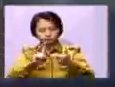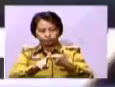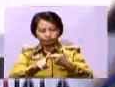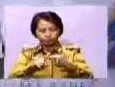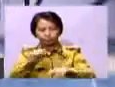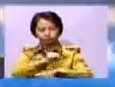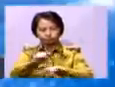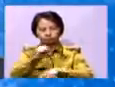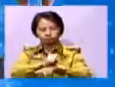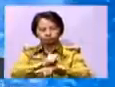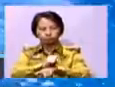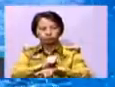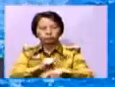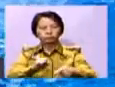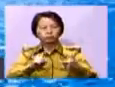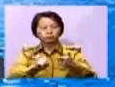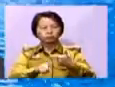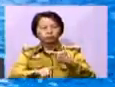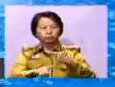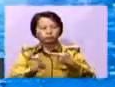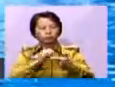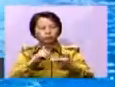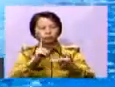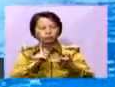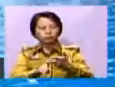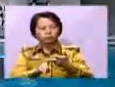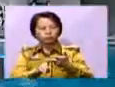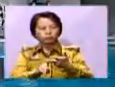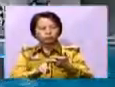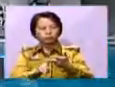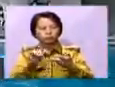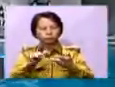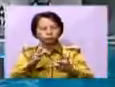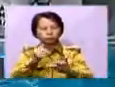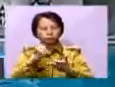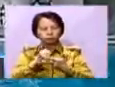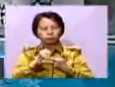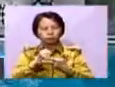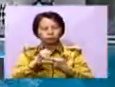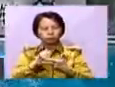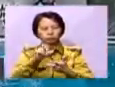gandingan Singapura Ashley Tan Yi Zuan Hong Kee Yan yang mengumpul